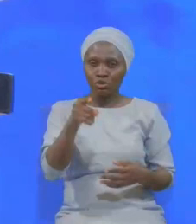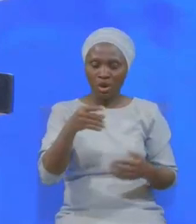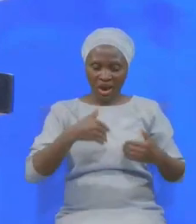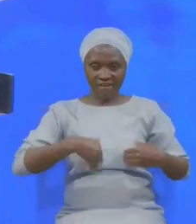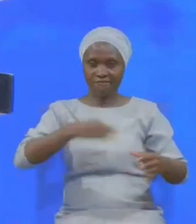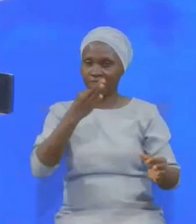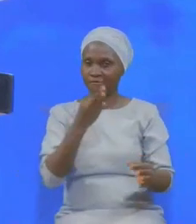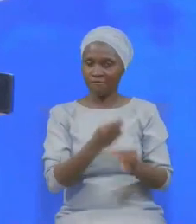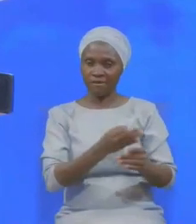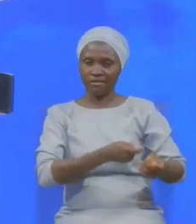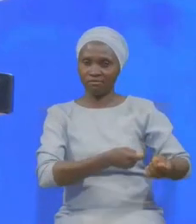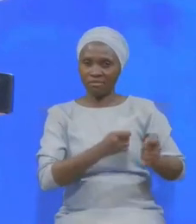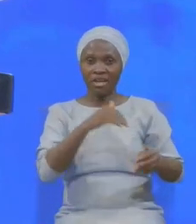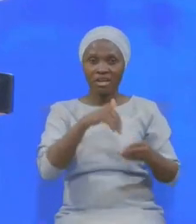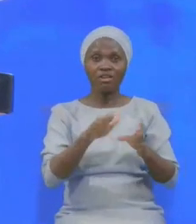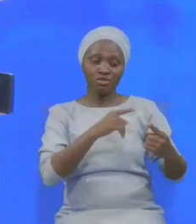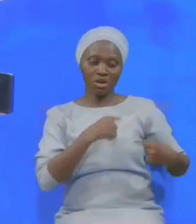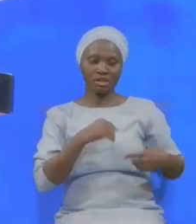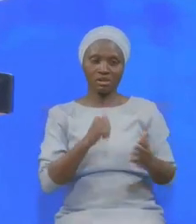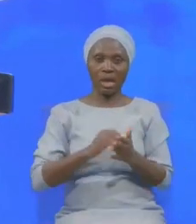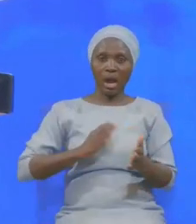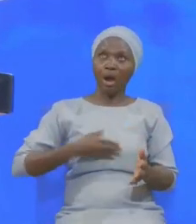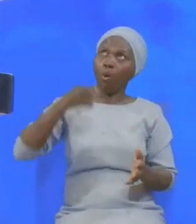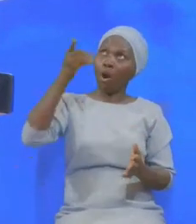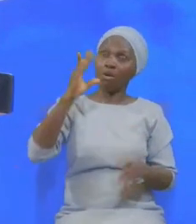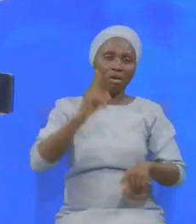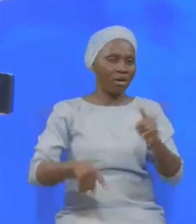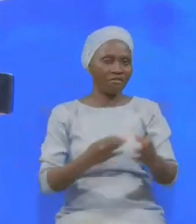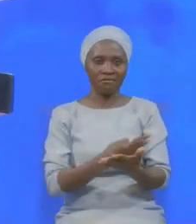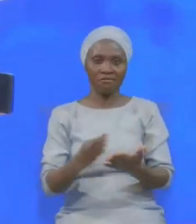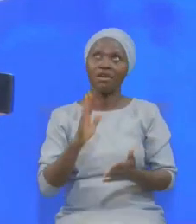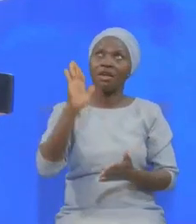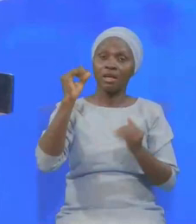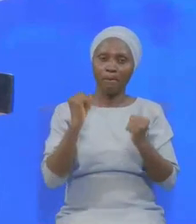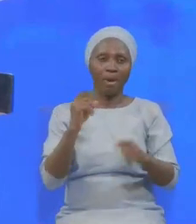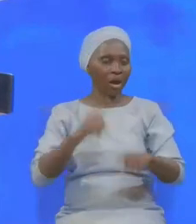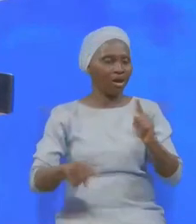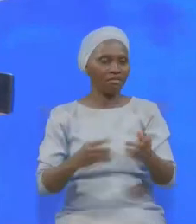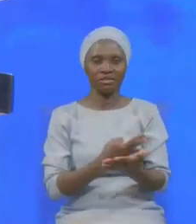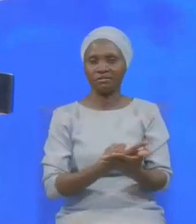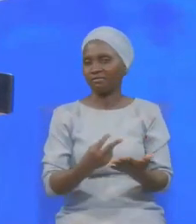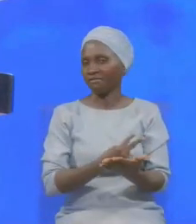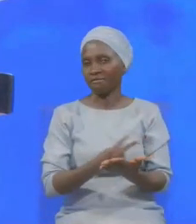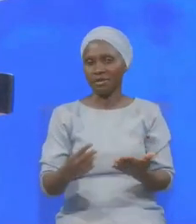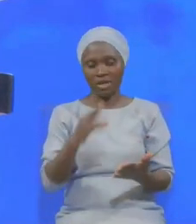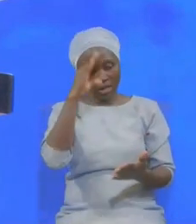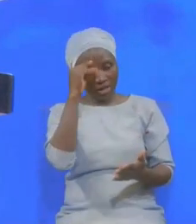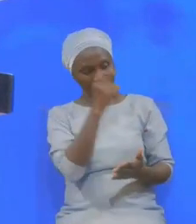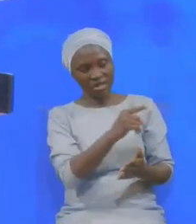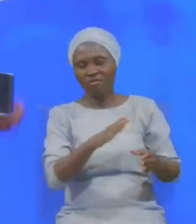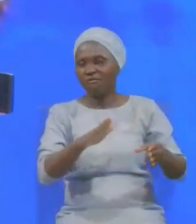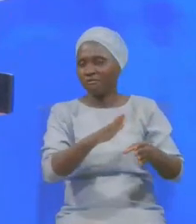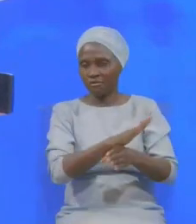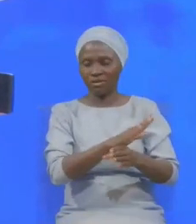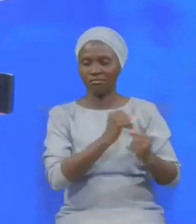peut pas échouer. Ses promesses sont infaillibles, sa puissance est infaillible. Et ayant la pleine conviction que